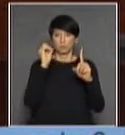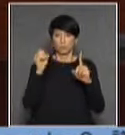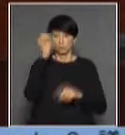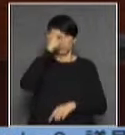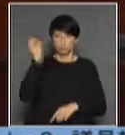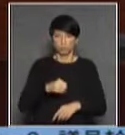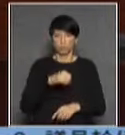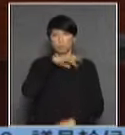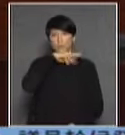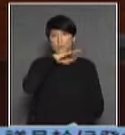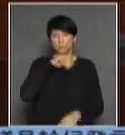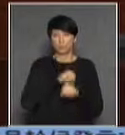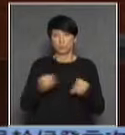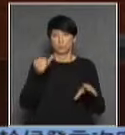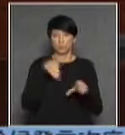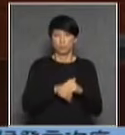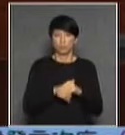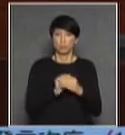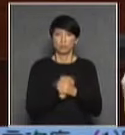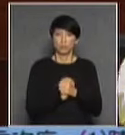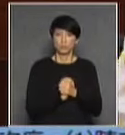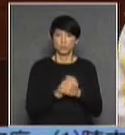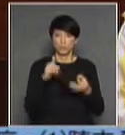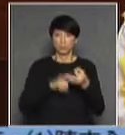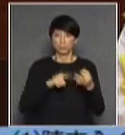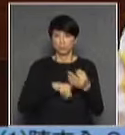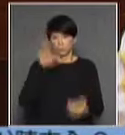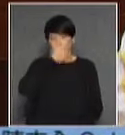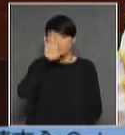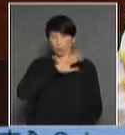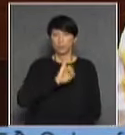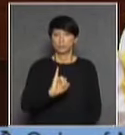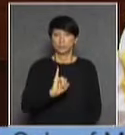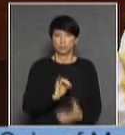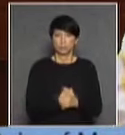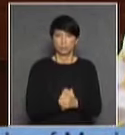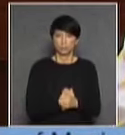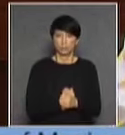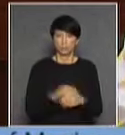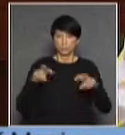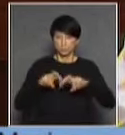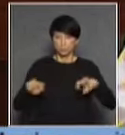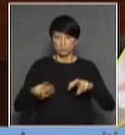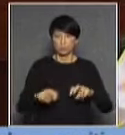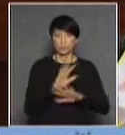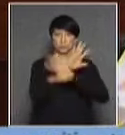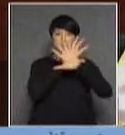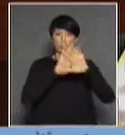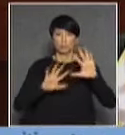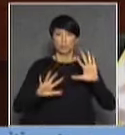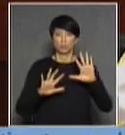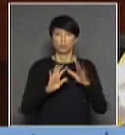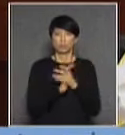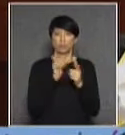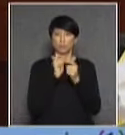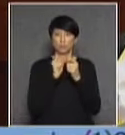是吗？即是不可以给一些名义呢就蒙骗的。主席，我们翻查这个的网页呢，爱护动物协会